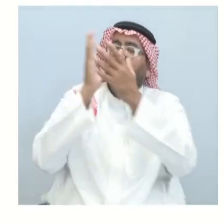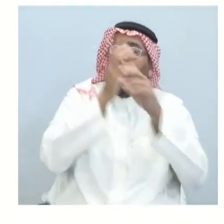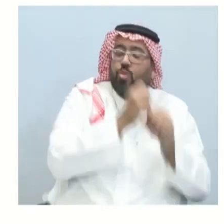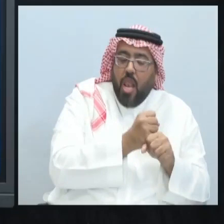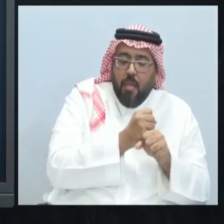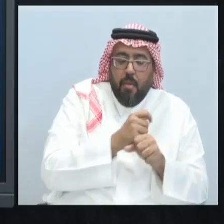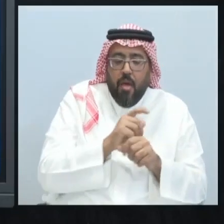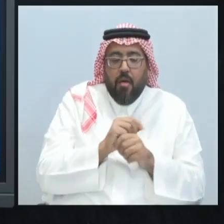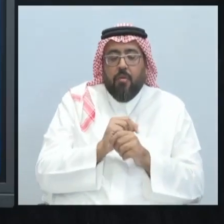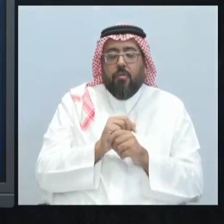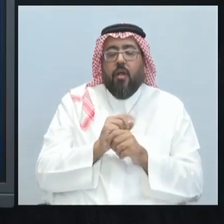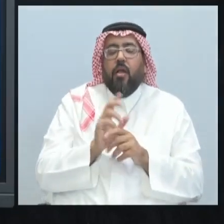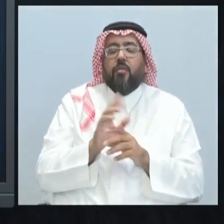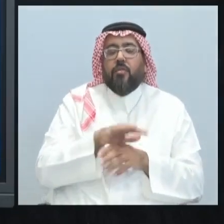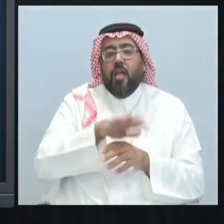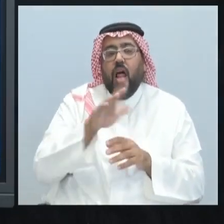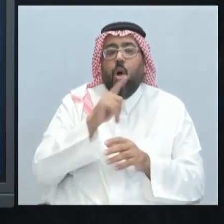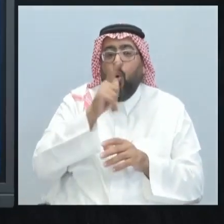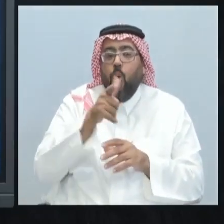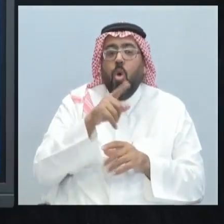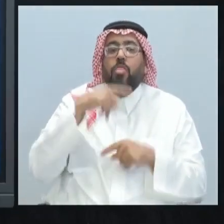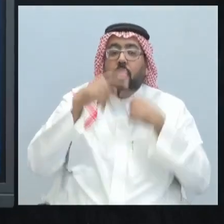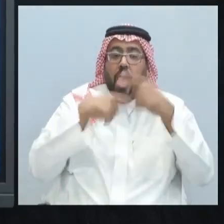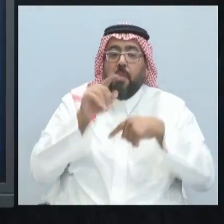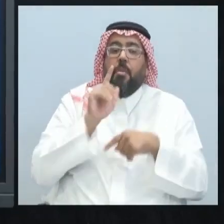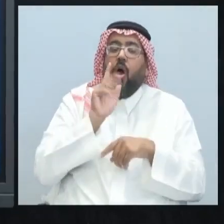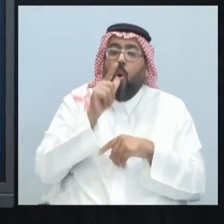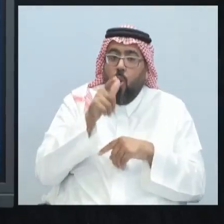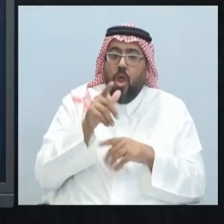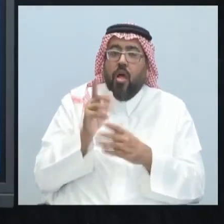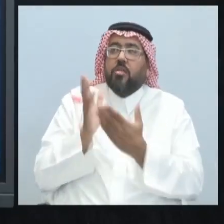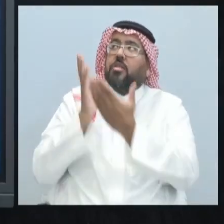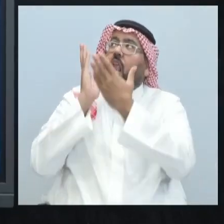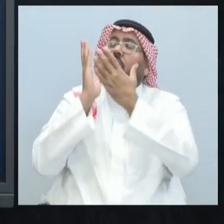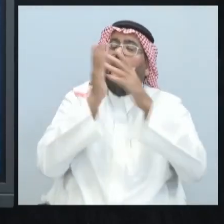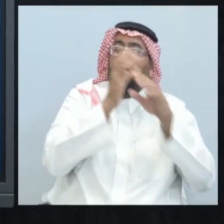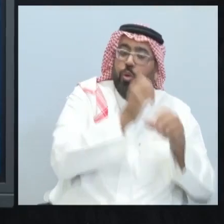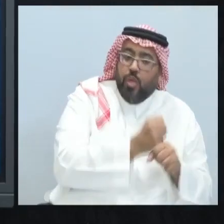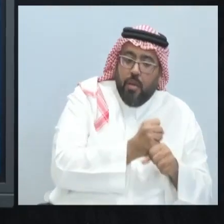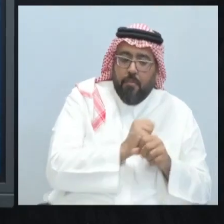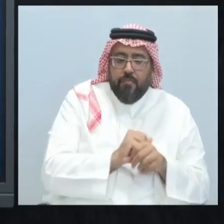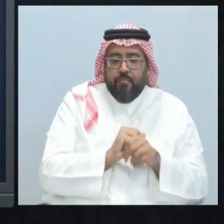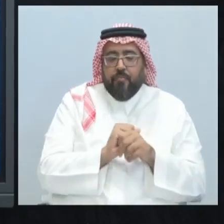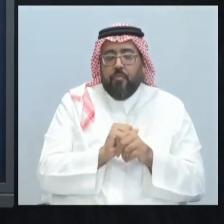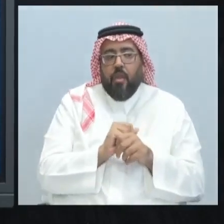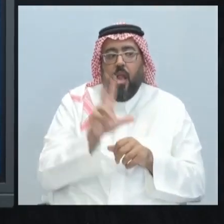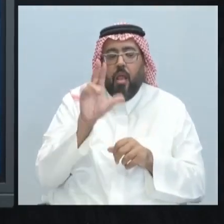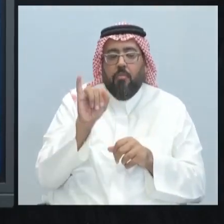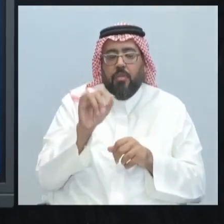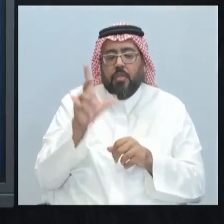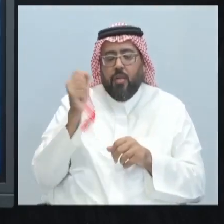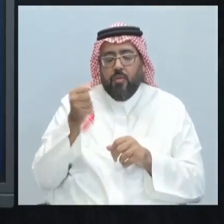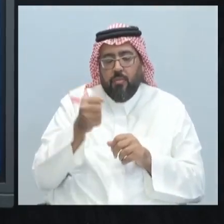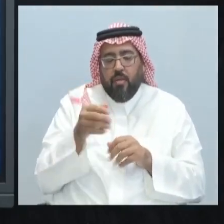نبينا محمد وعلى اله وصحبه اجمعين دائما اذا ذكر النبي لا ننسى اللهم صل وسلم على محمد